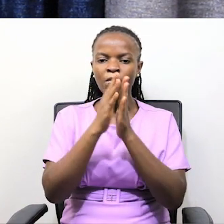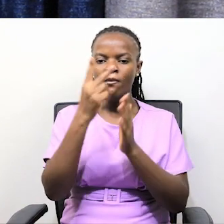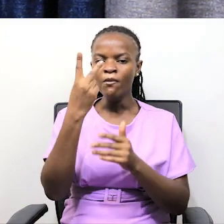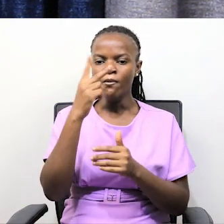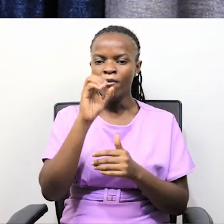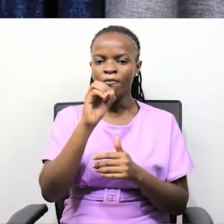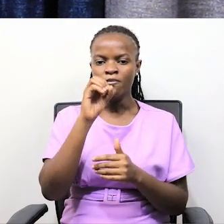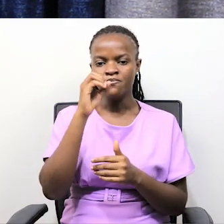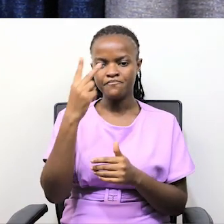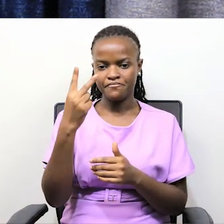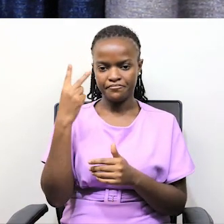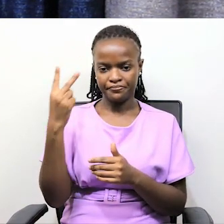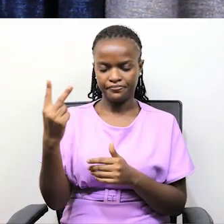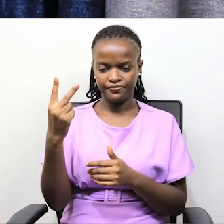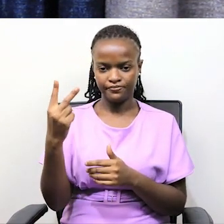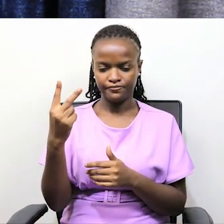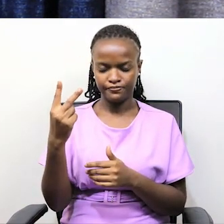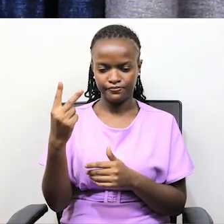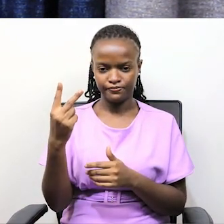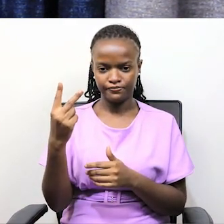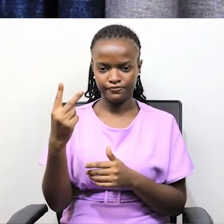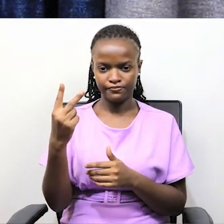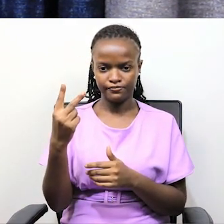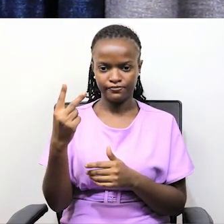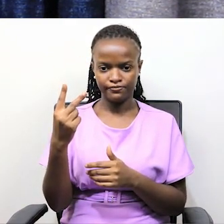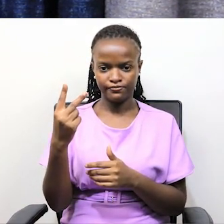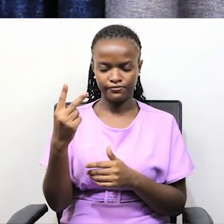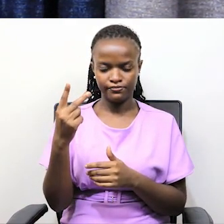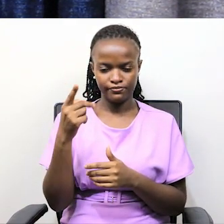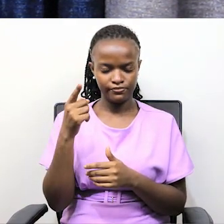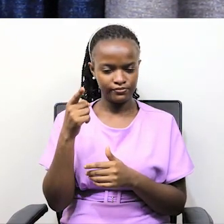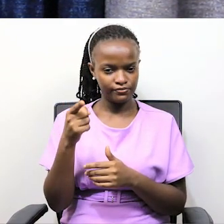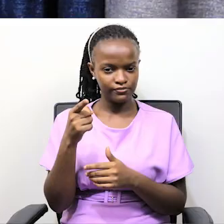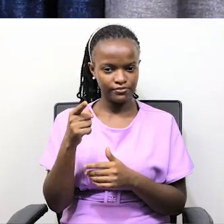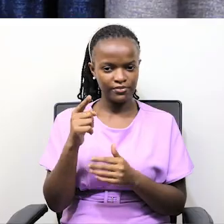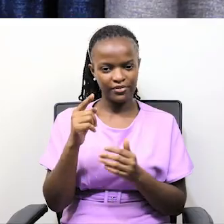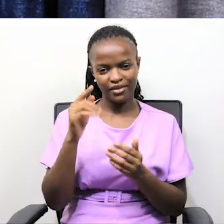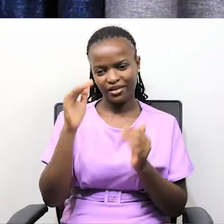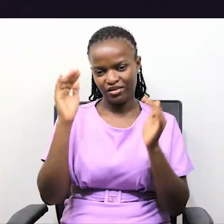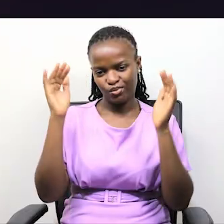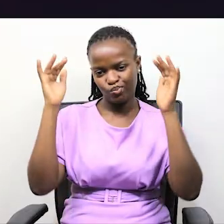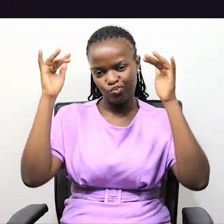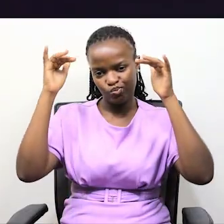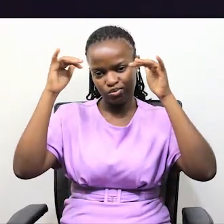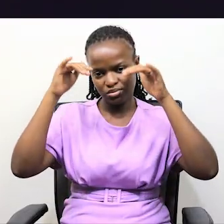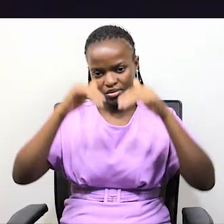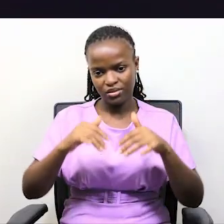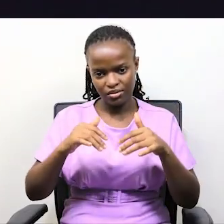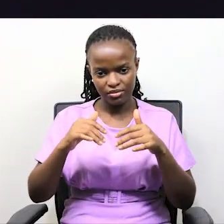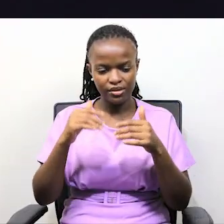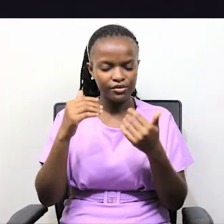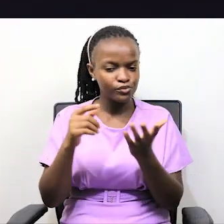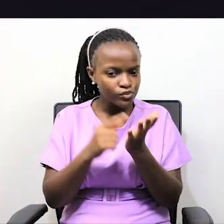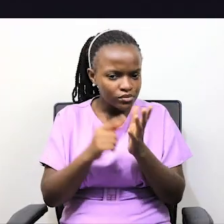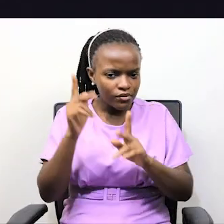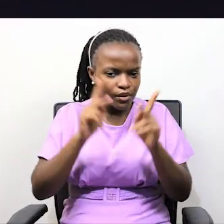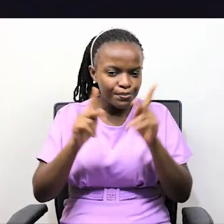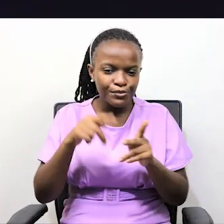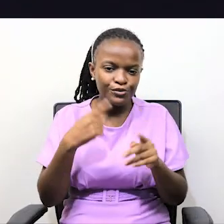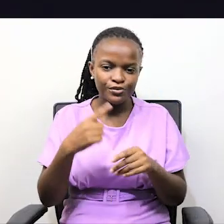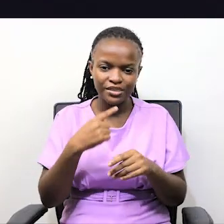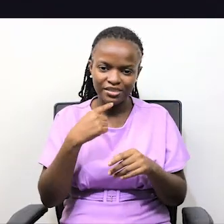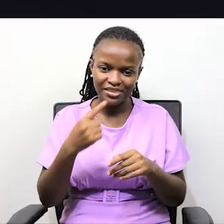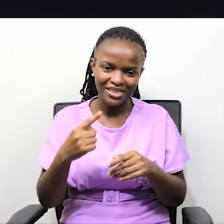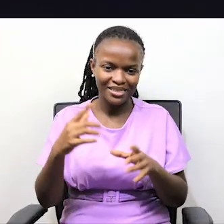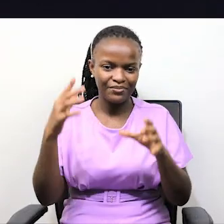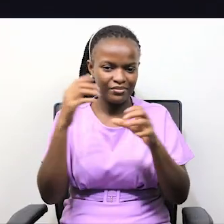et 2022, les performances ont diminué. Le nombre ougandais qui déclarent ne pas